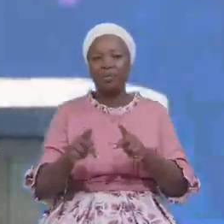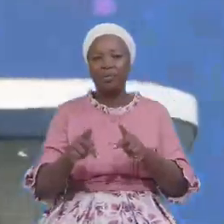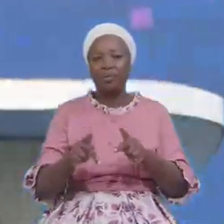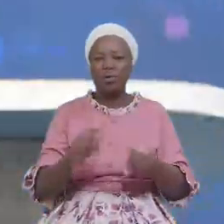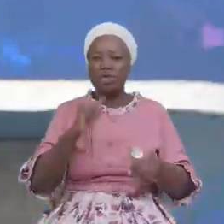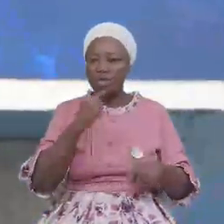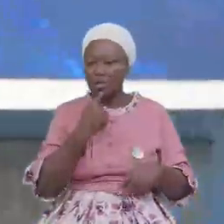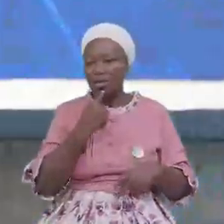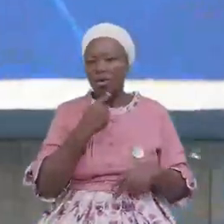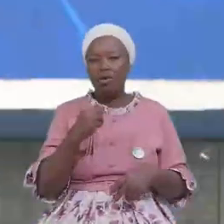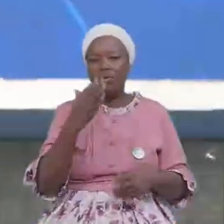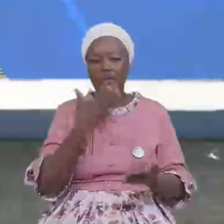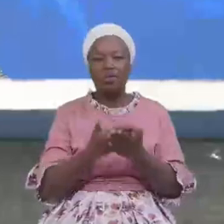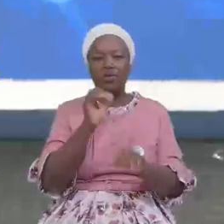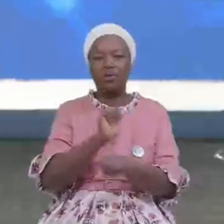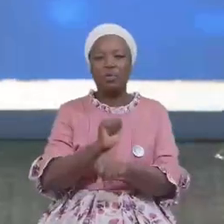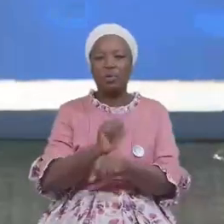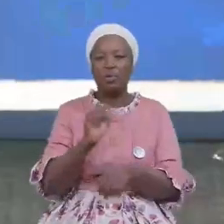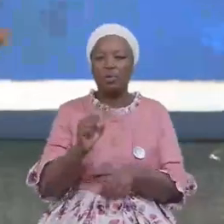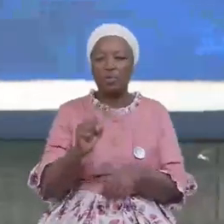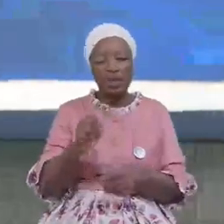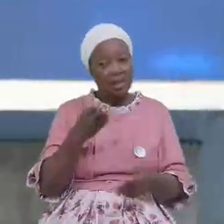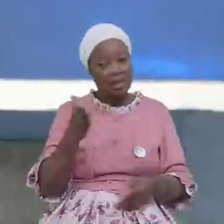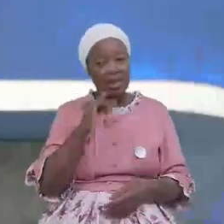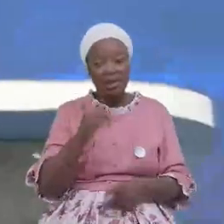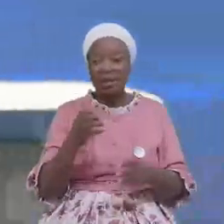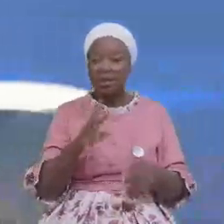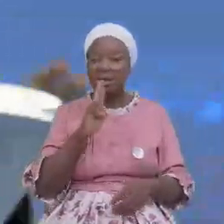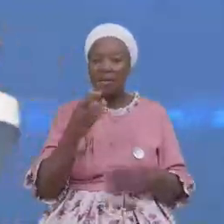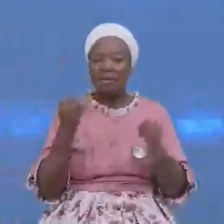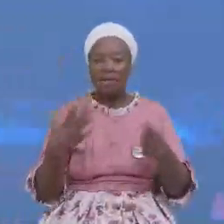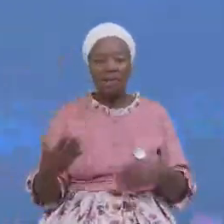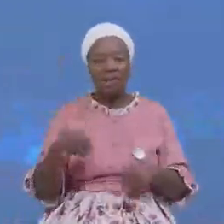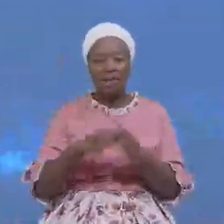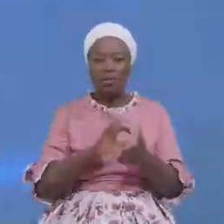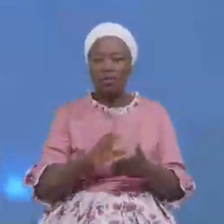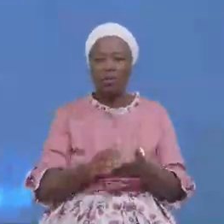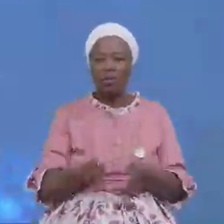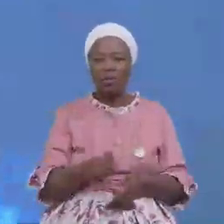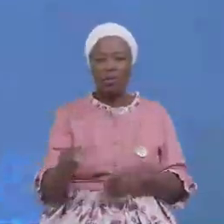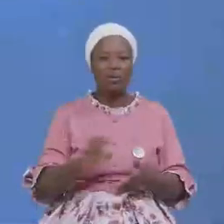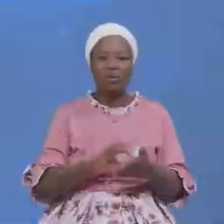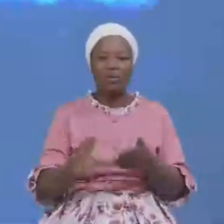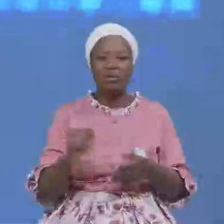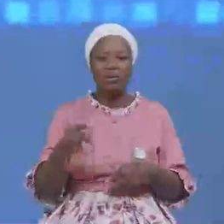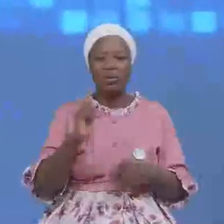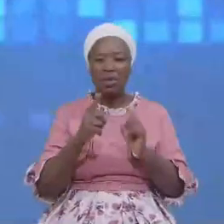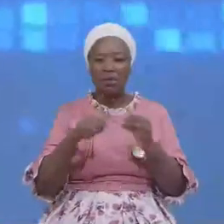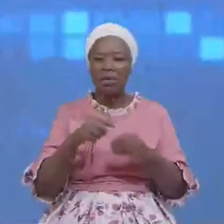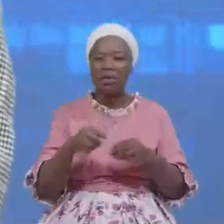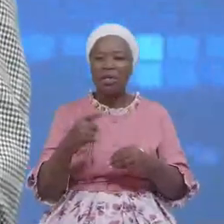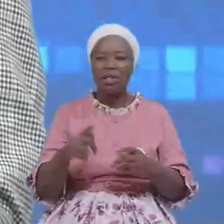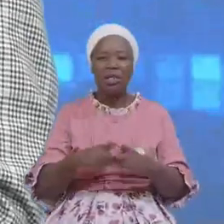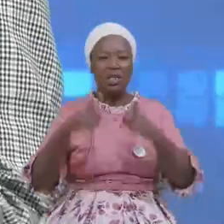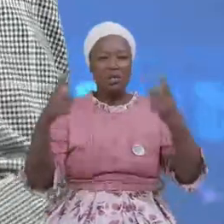zélé pour les bonnes œuvres. Il y a beaucoup dans ces versets. Nous parlons des